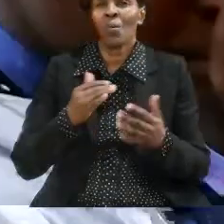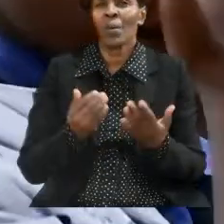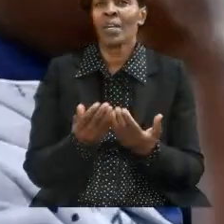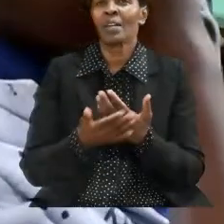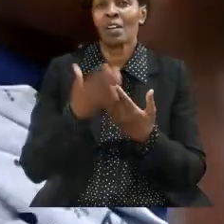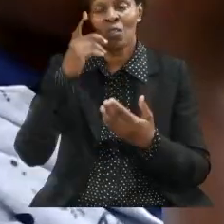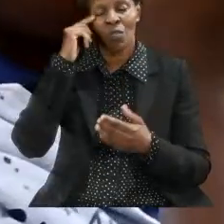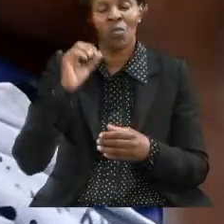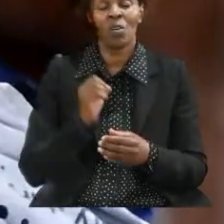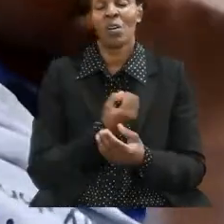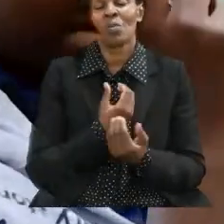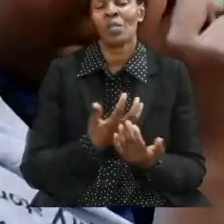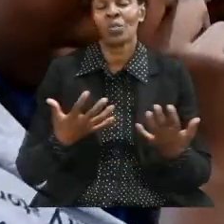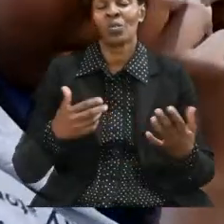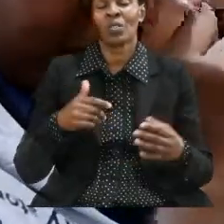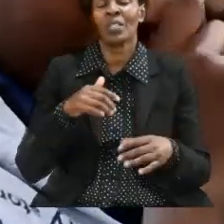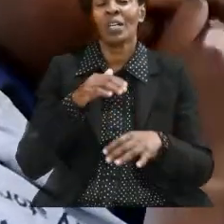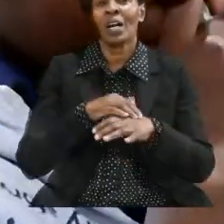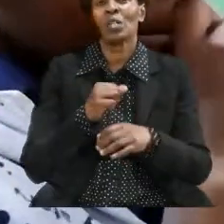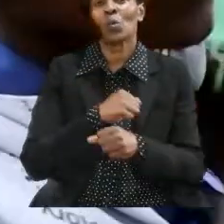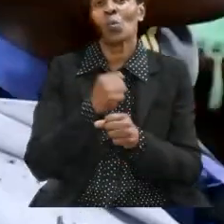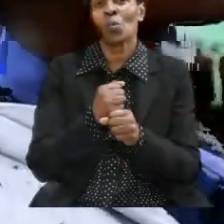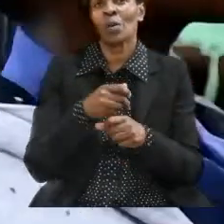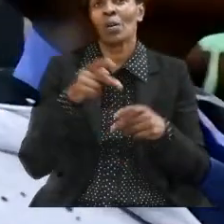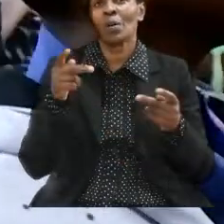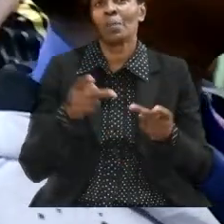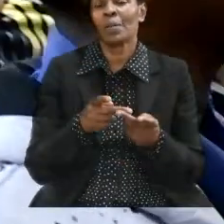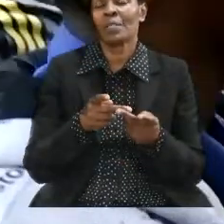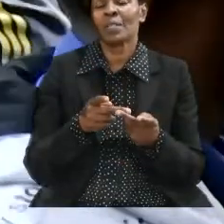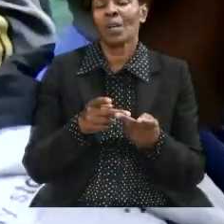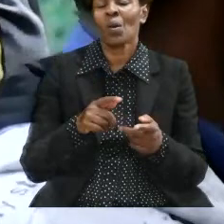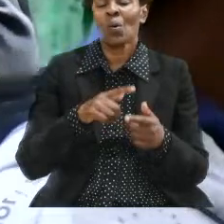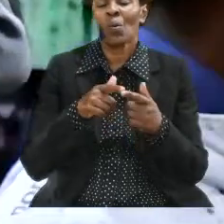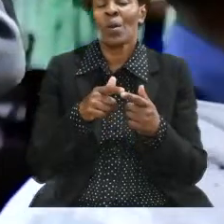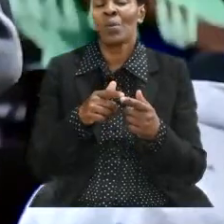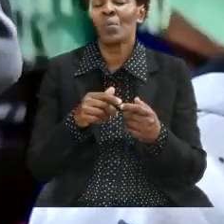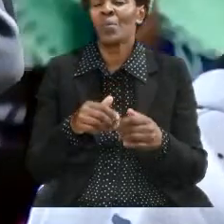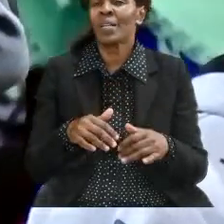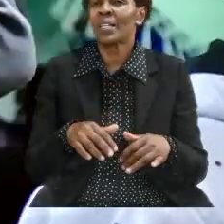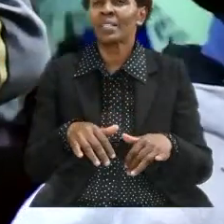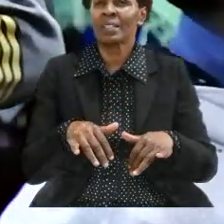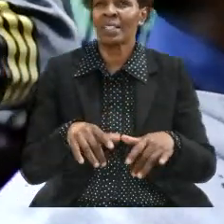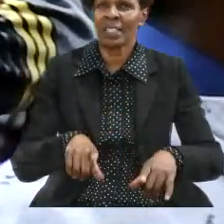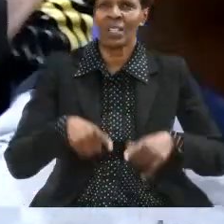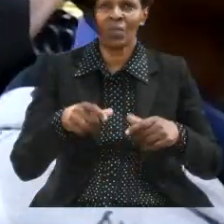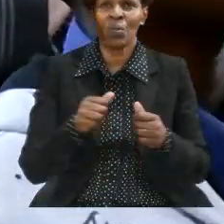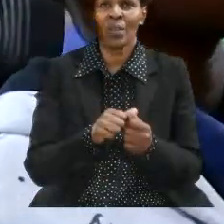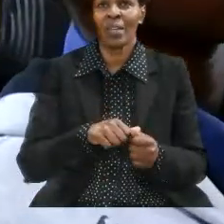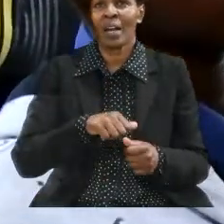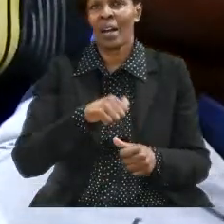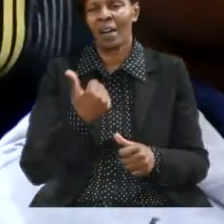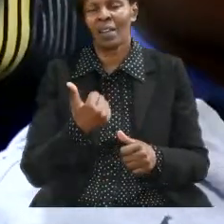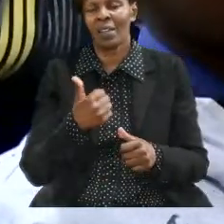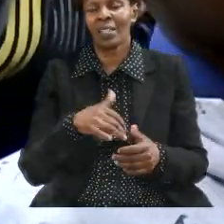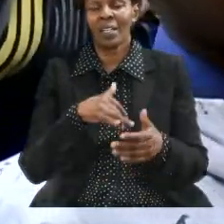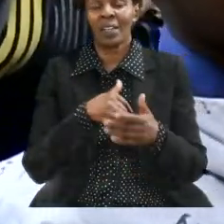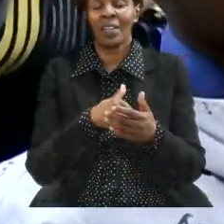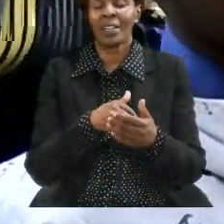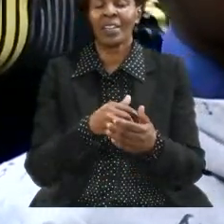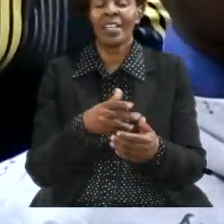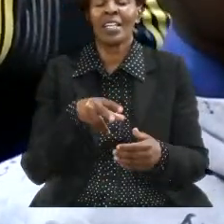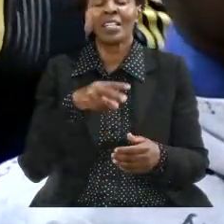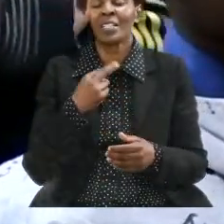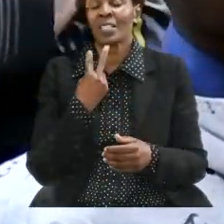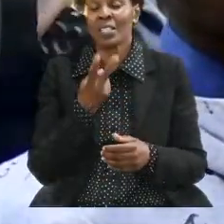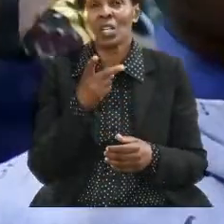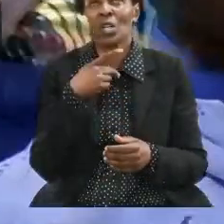ciana mawira-ini maria utuhete Ona rĩrĩa tũgũikarania na andũ arĩa tũikaranagia nao, nĩgetha makuone